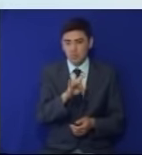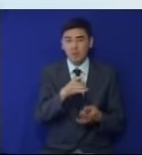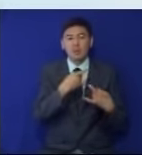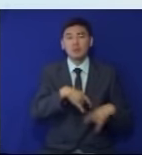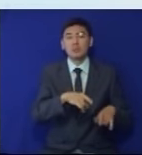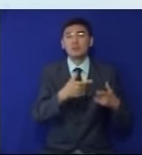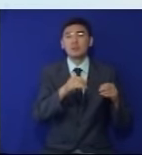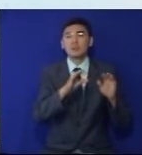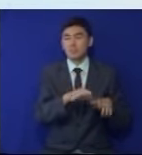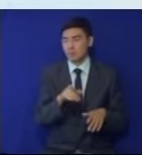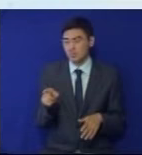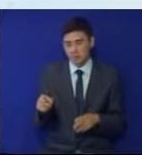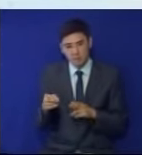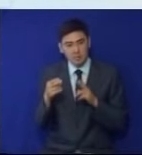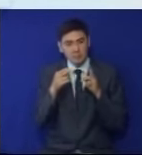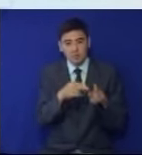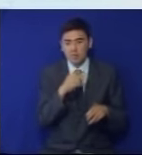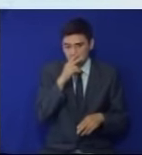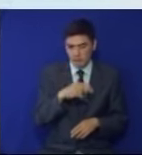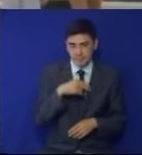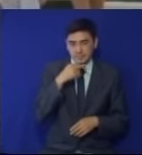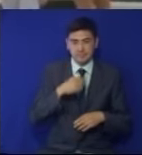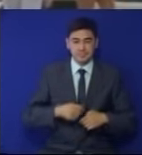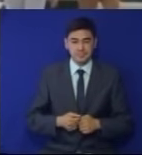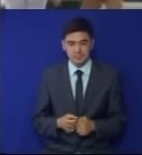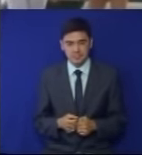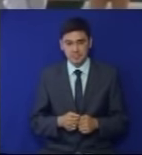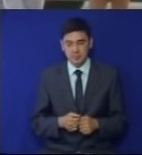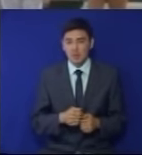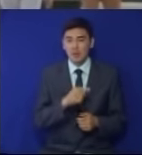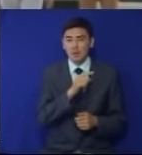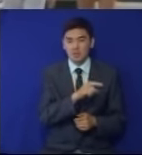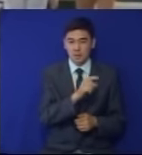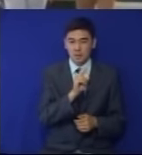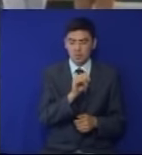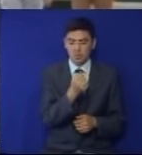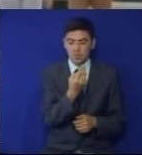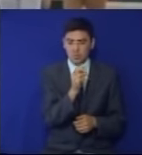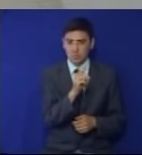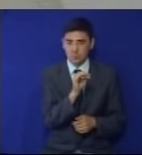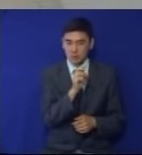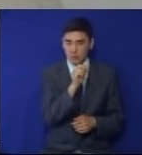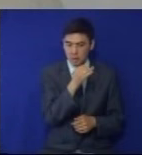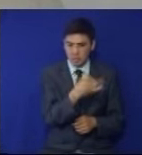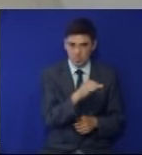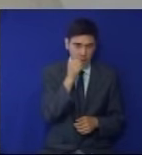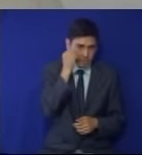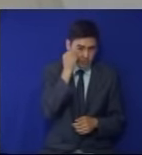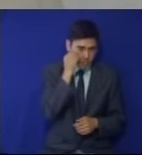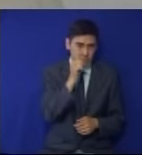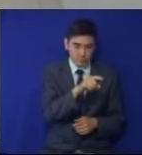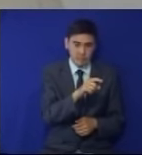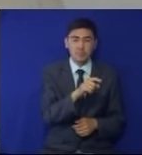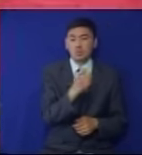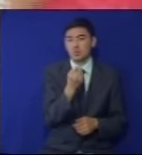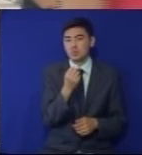мен тарихи орындарымен танысты. Сапар барысында олар ұлылар мекеніндегі Күшікбай асуы, еңлікке бекескерткіші мен